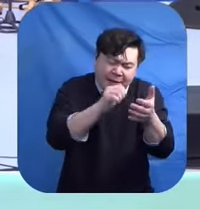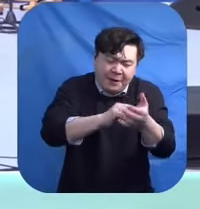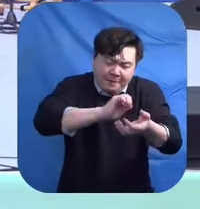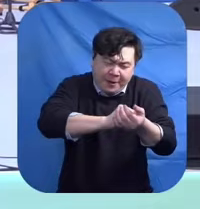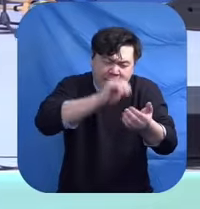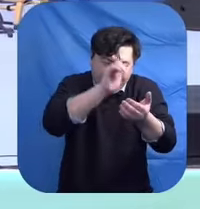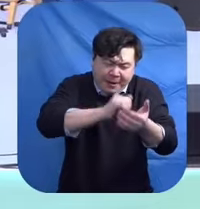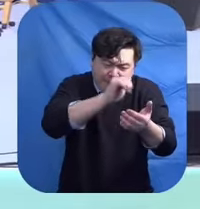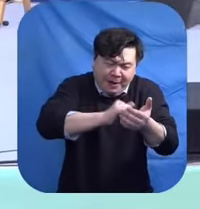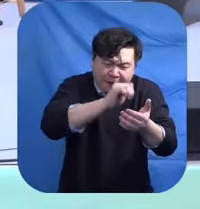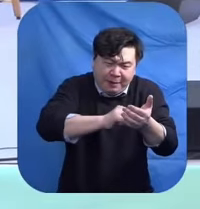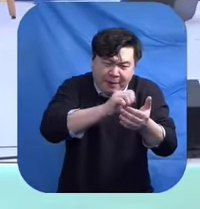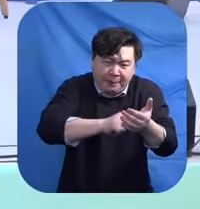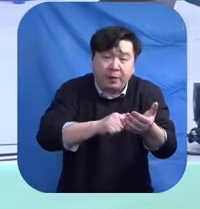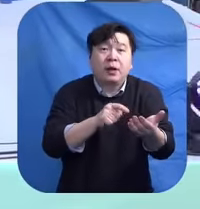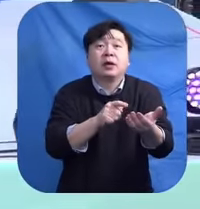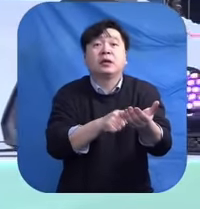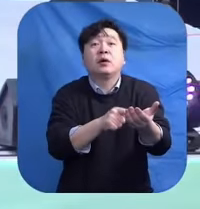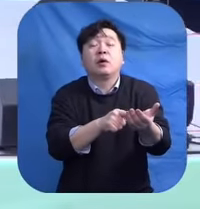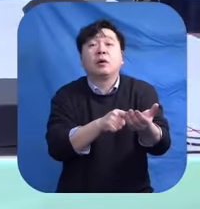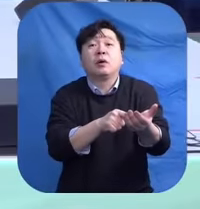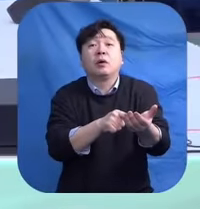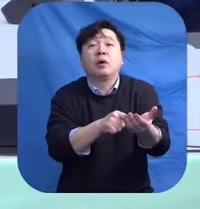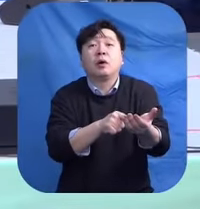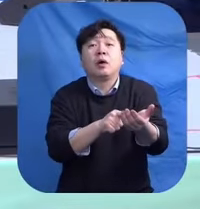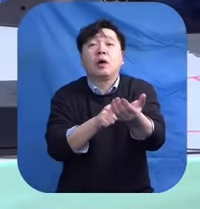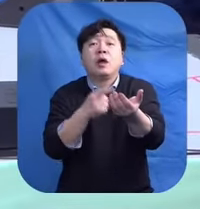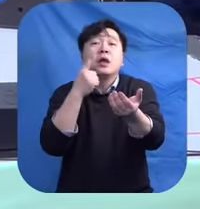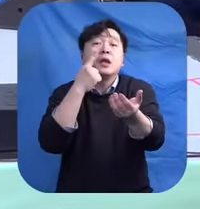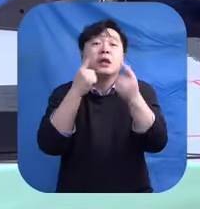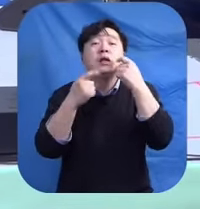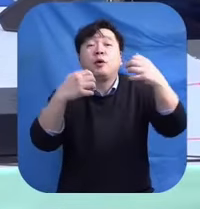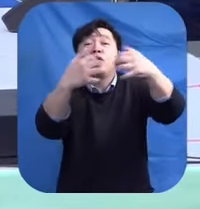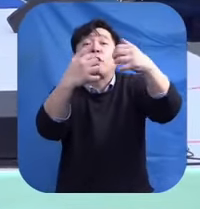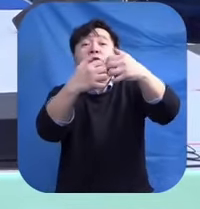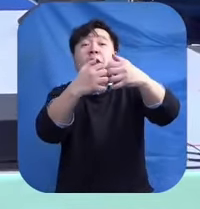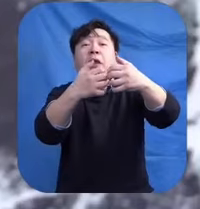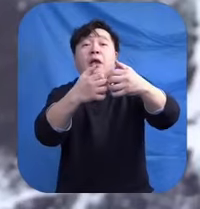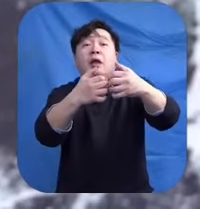그것은 일본의 침략 전쟁의 수단으로 동원이 되었습니다.